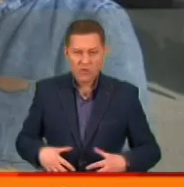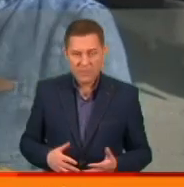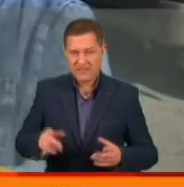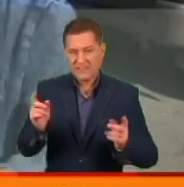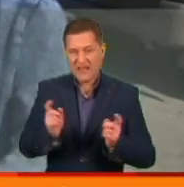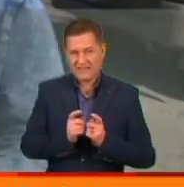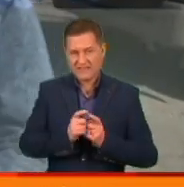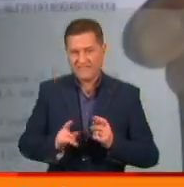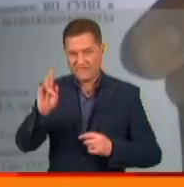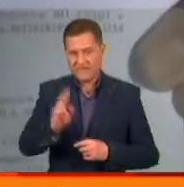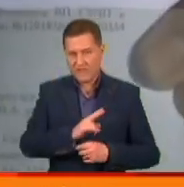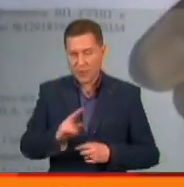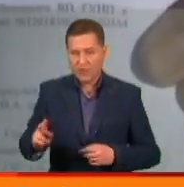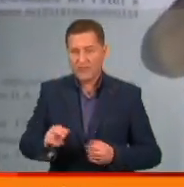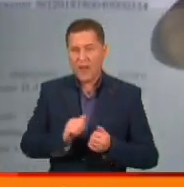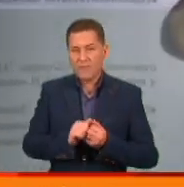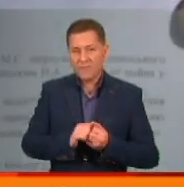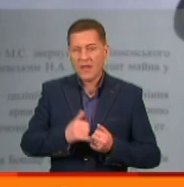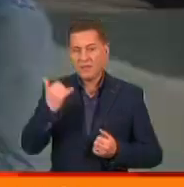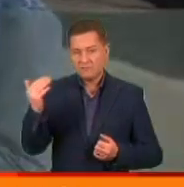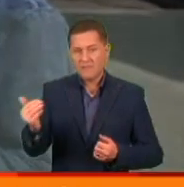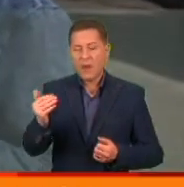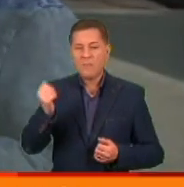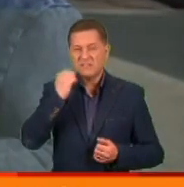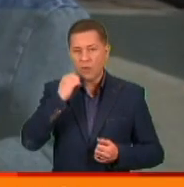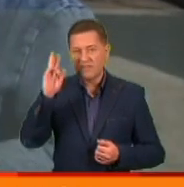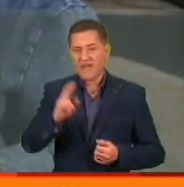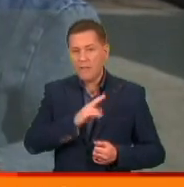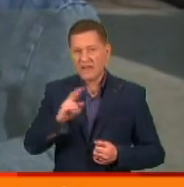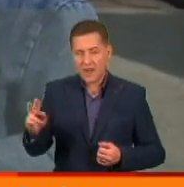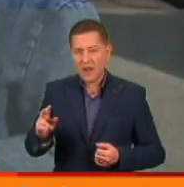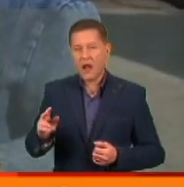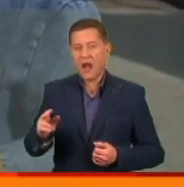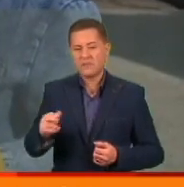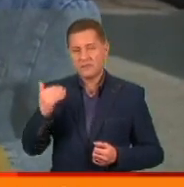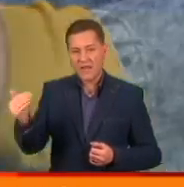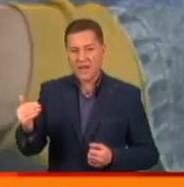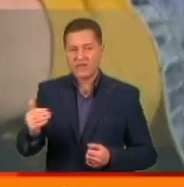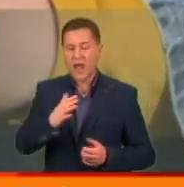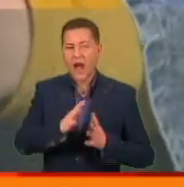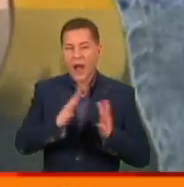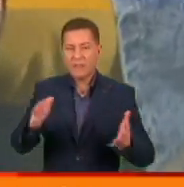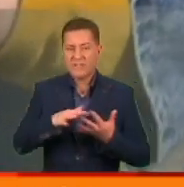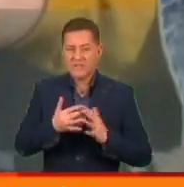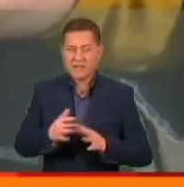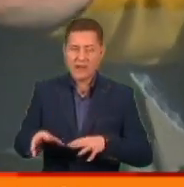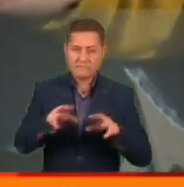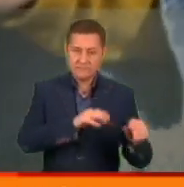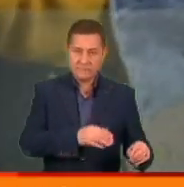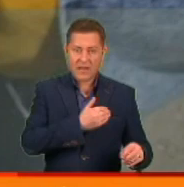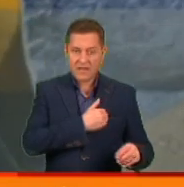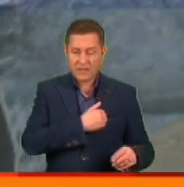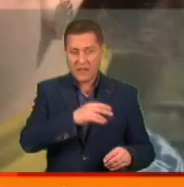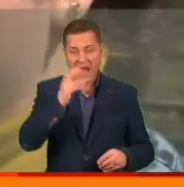за паперами споруда дійсно належить УПЦМП. А кілька років тому більшість селян вирішили перейти до іншої конфесії.